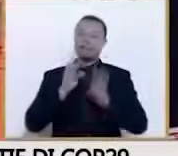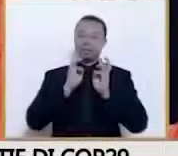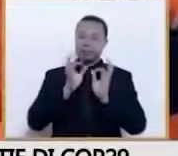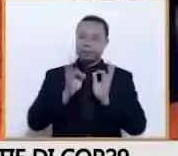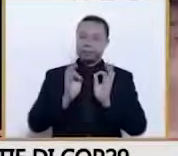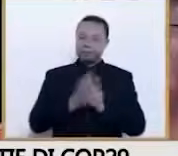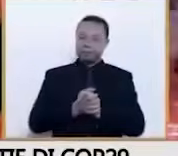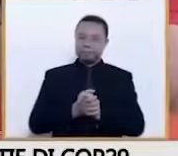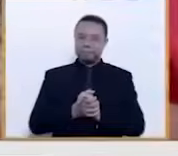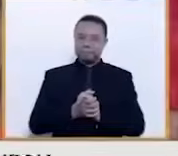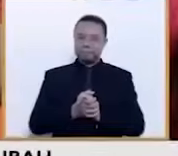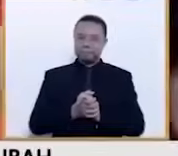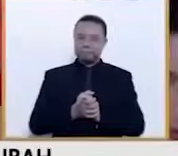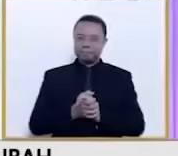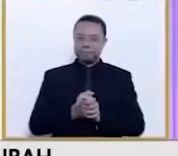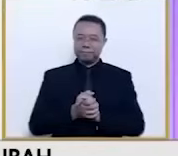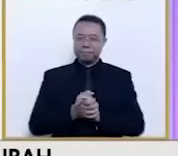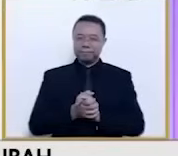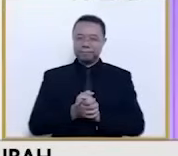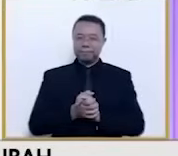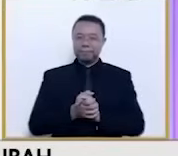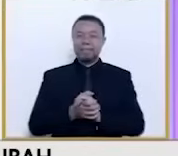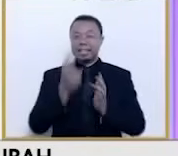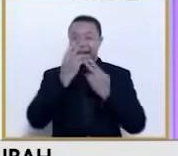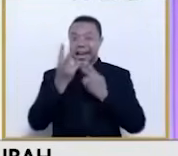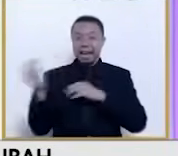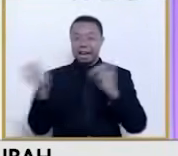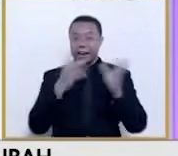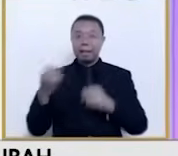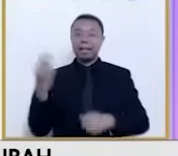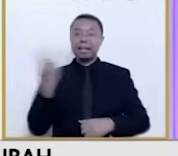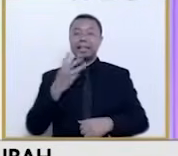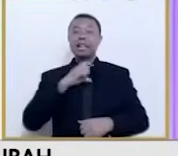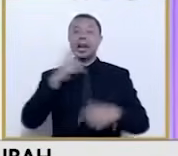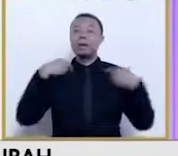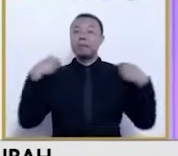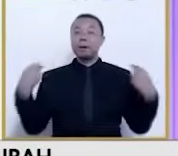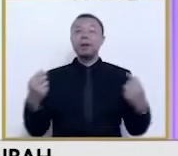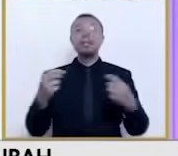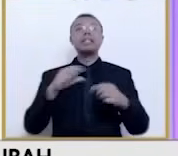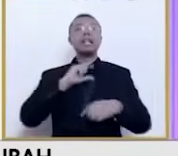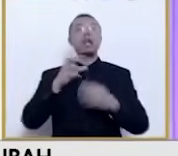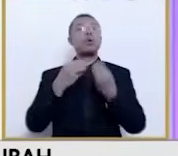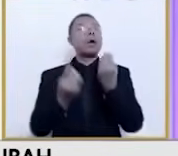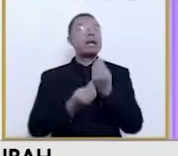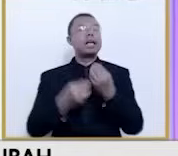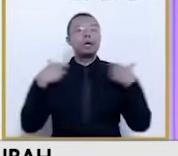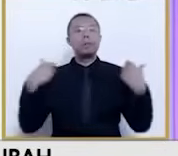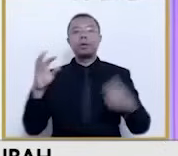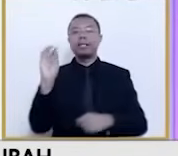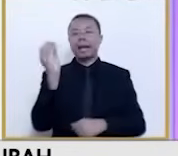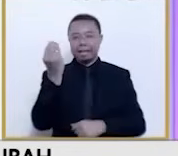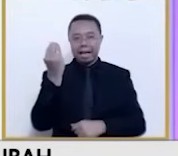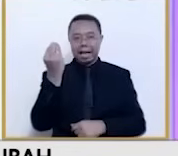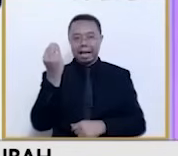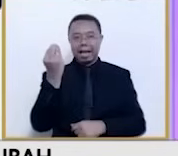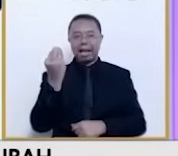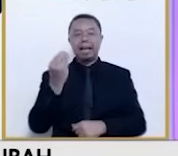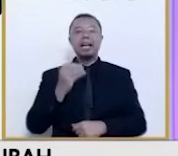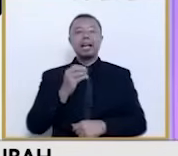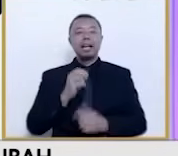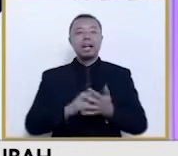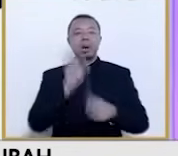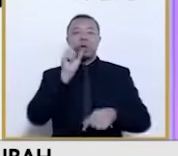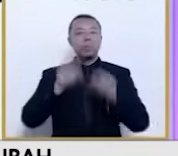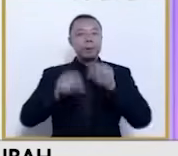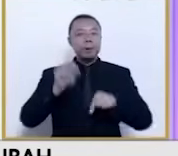Dan saya, Eva Wondo. Inilah debat ketiga calon gubernur dan calon wakil gubernur DKI Jakarta.